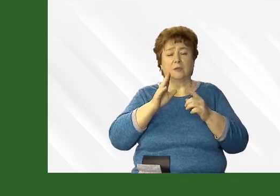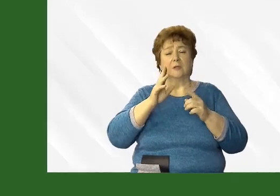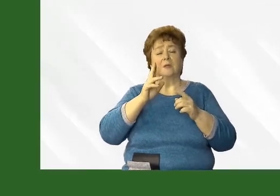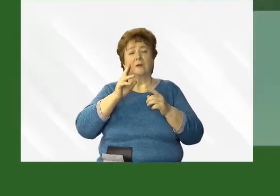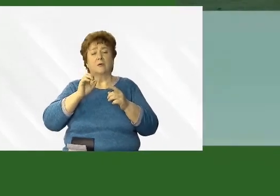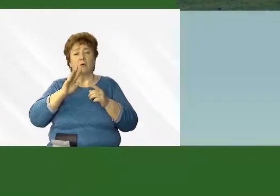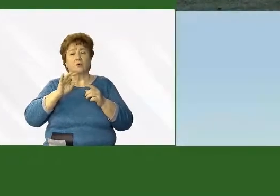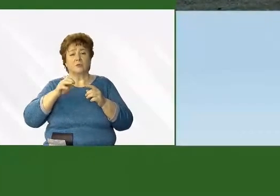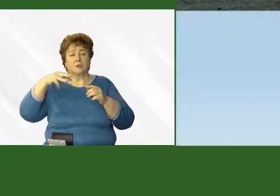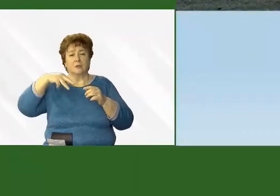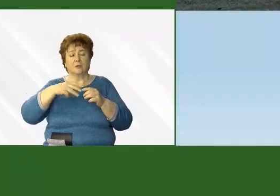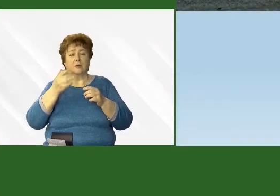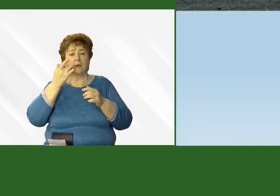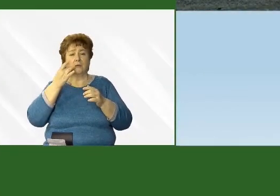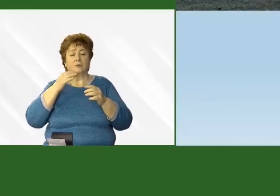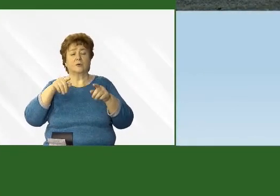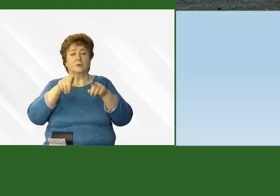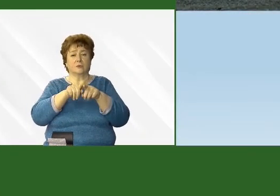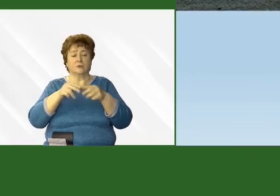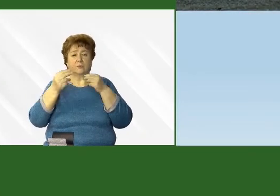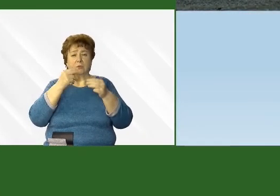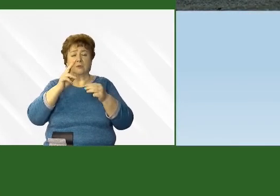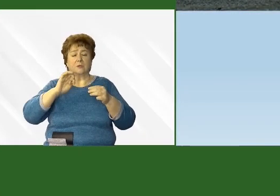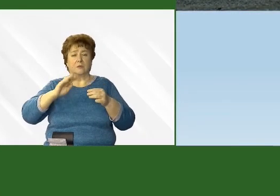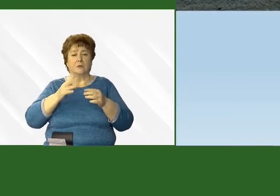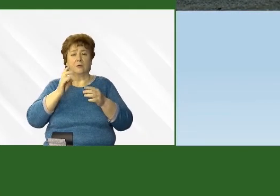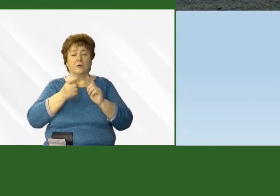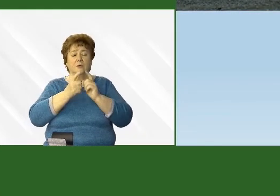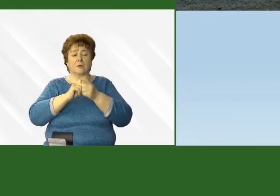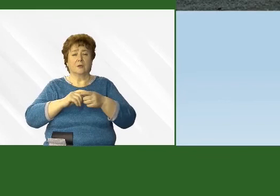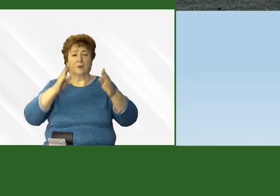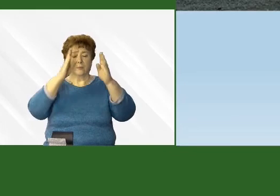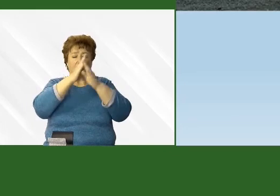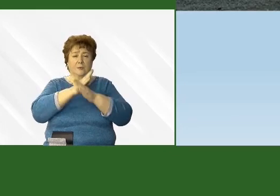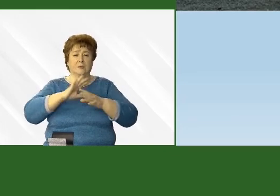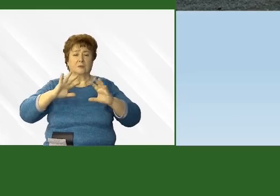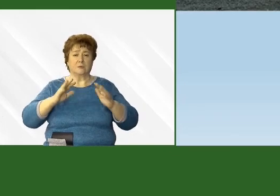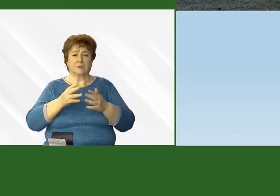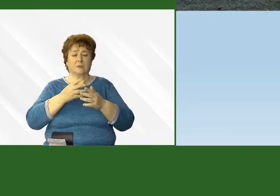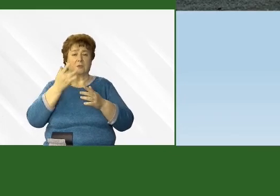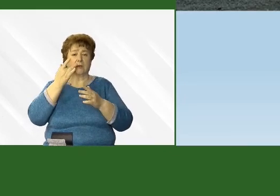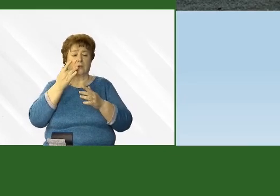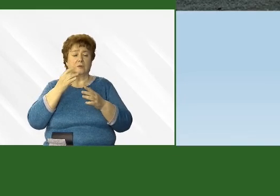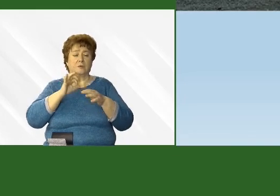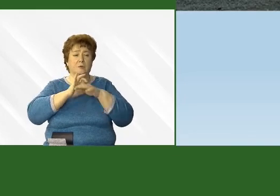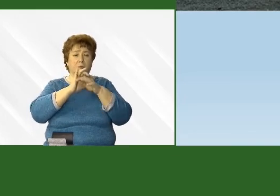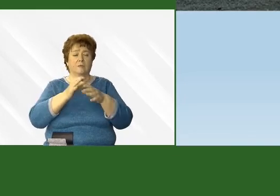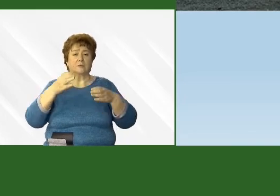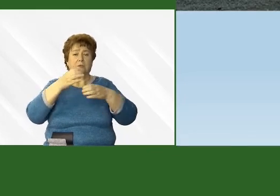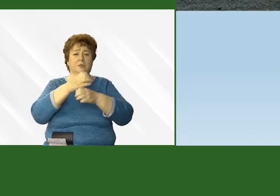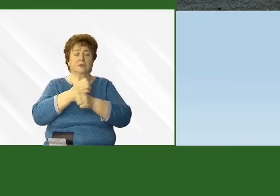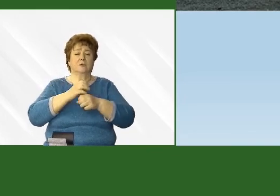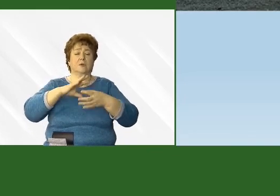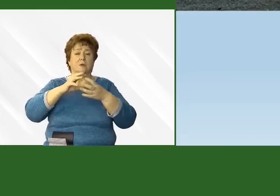котики, которые тоже питались крилем. Но с изменением экологической ситуации, которая приводит к